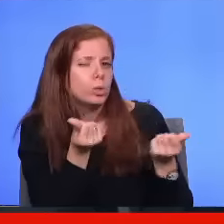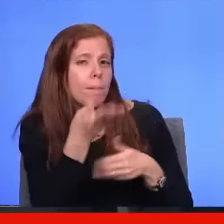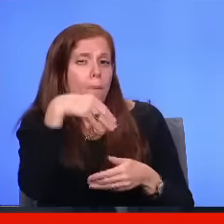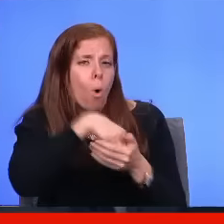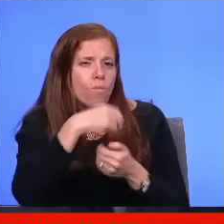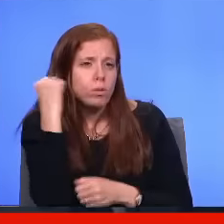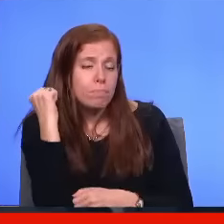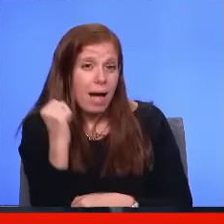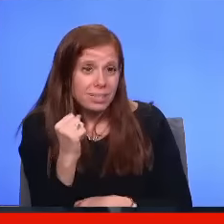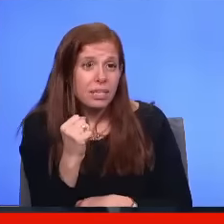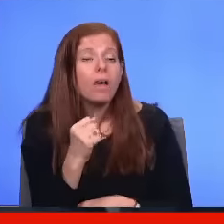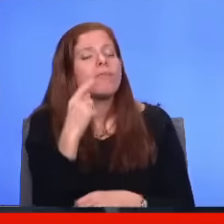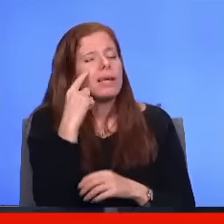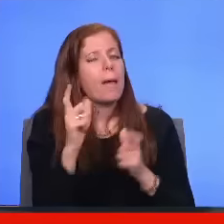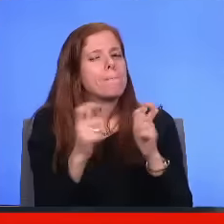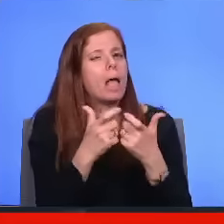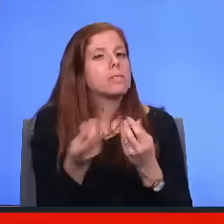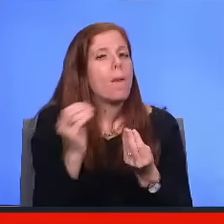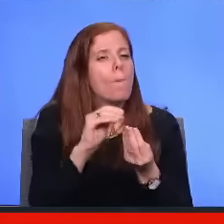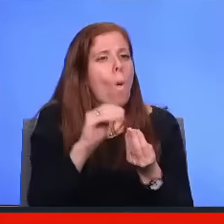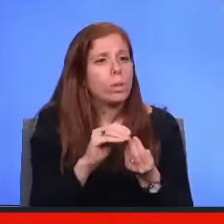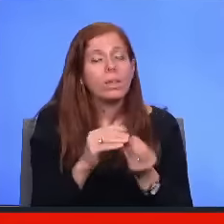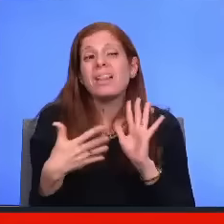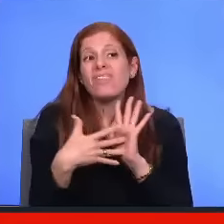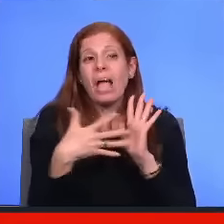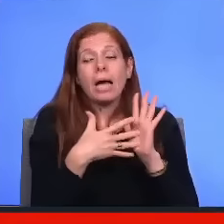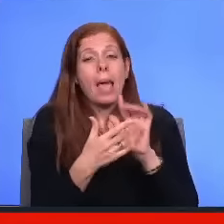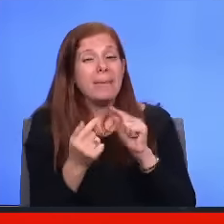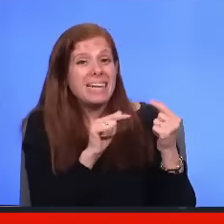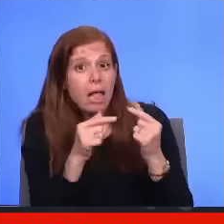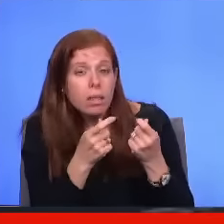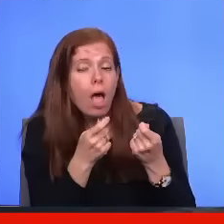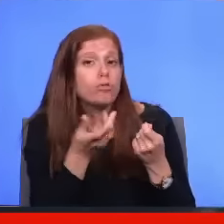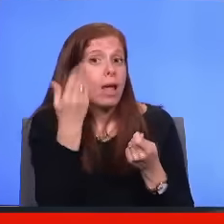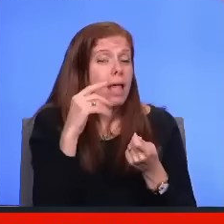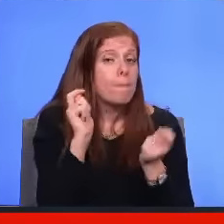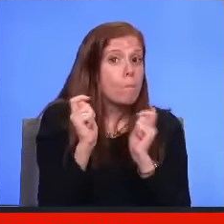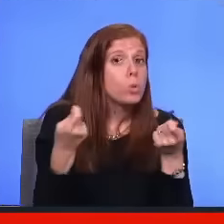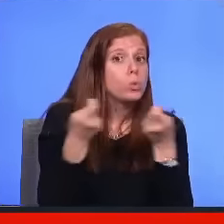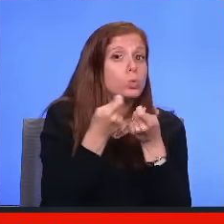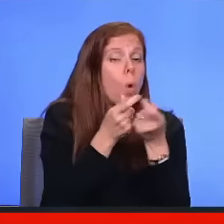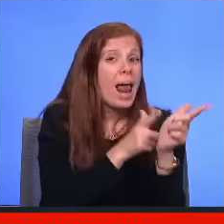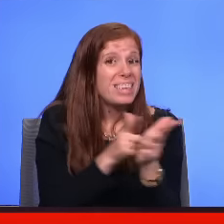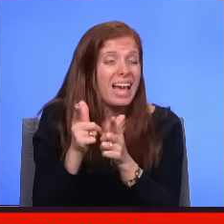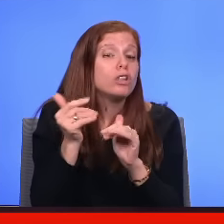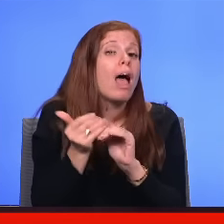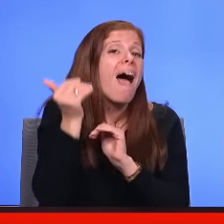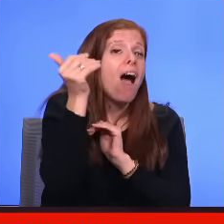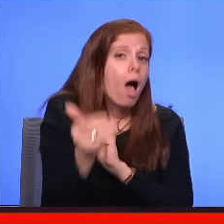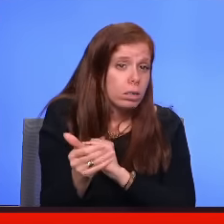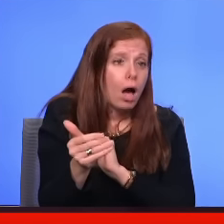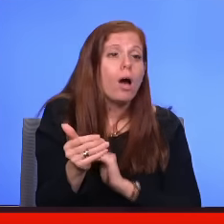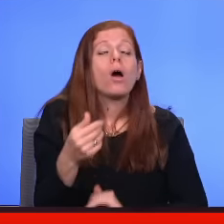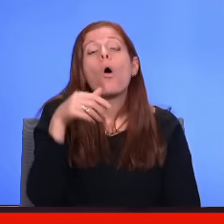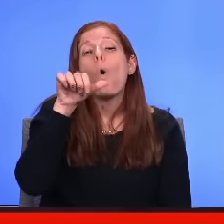וצפויים מעצרים נוספים נבדק האם קטטה שהייתה במהלך הלילה במועדון קשורה לירי שהגיע אחריה הודע